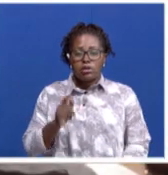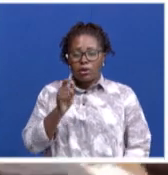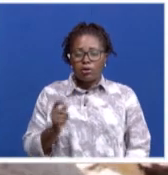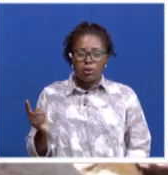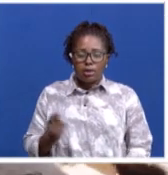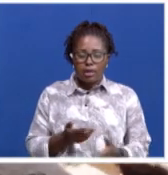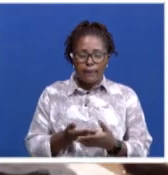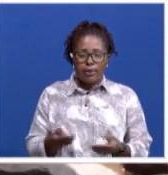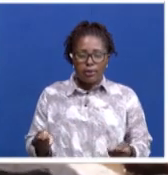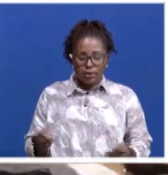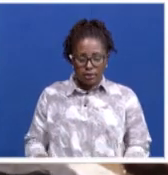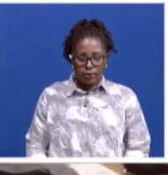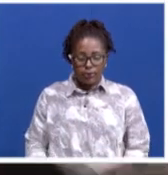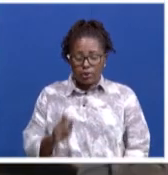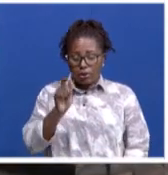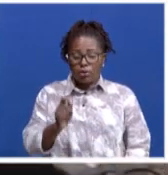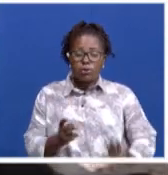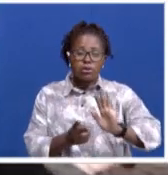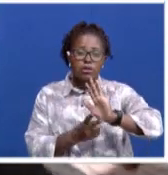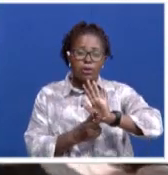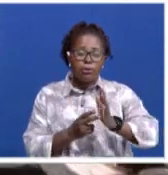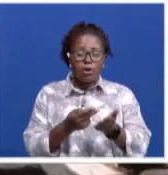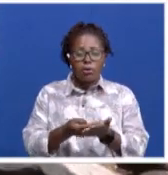mhara watu saba wali